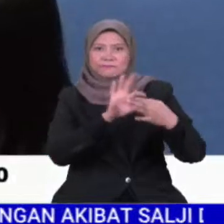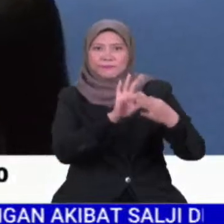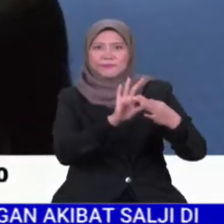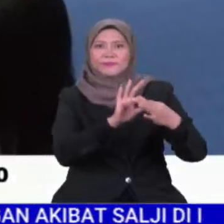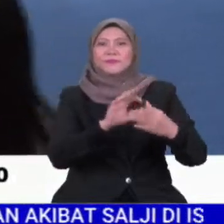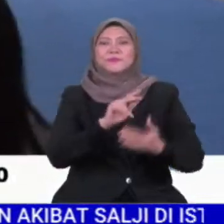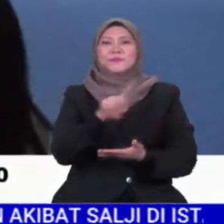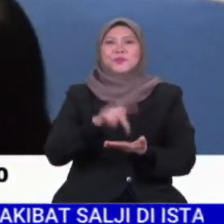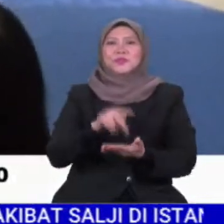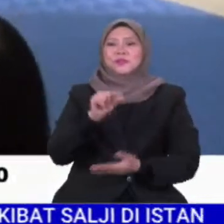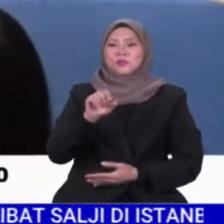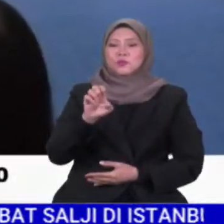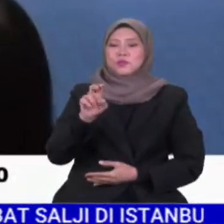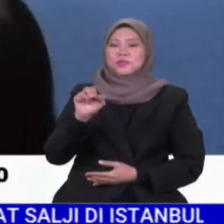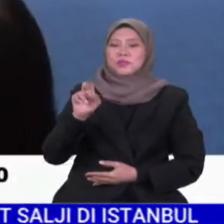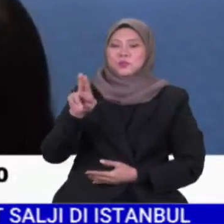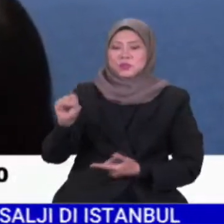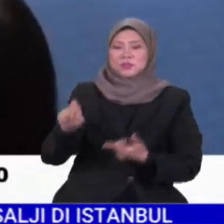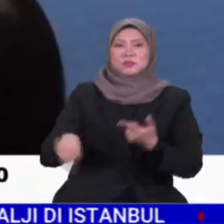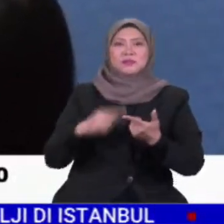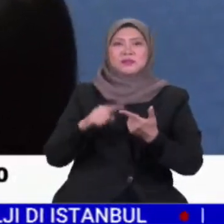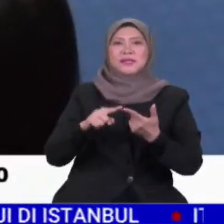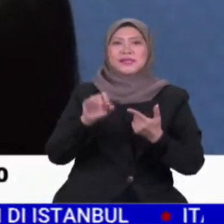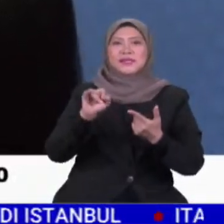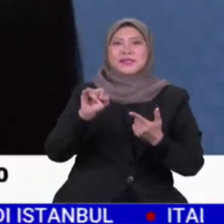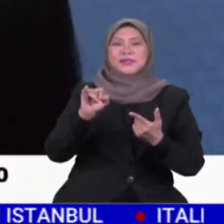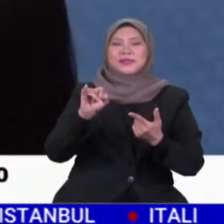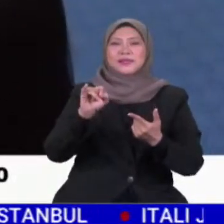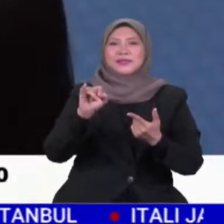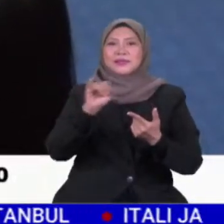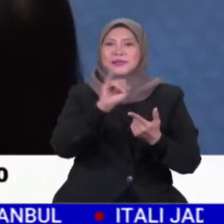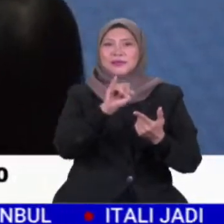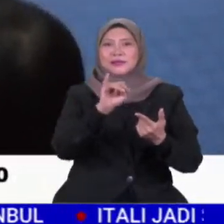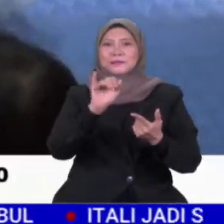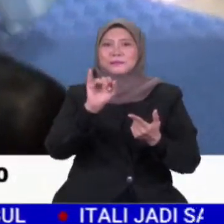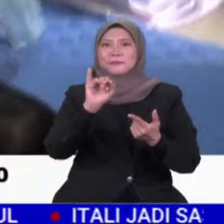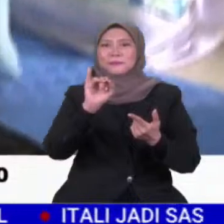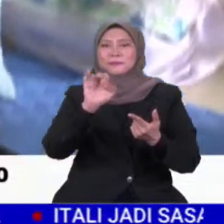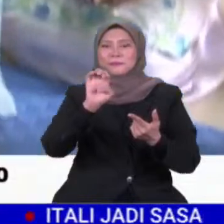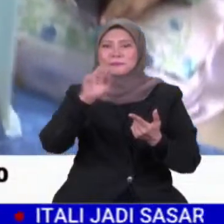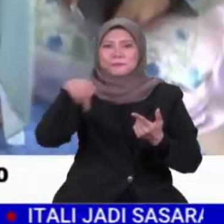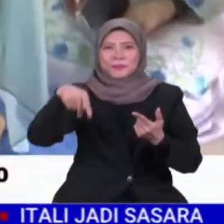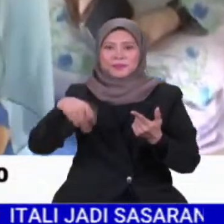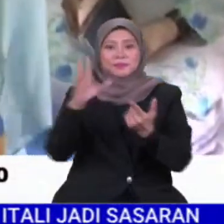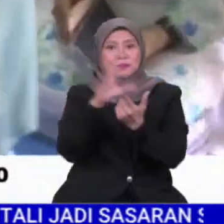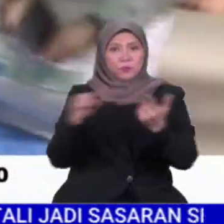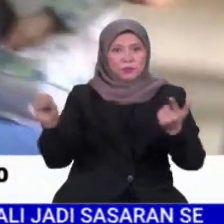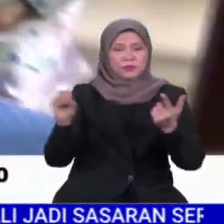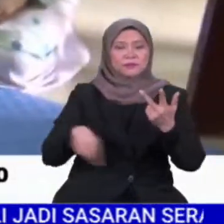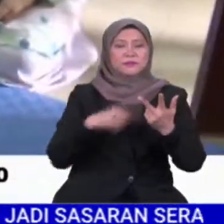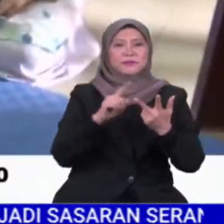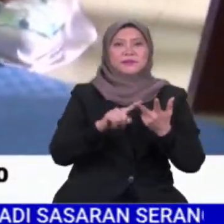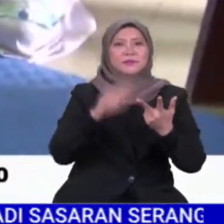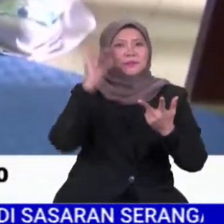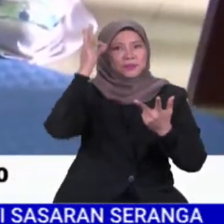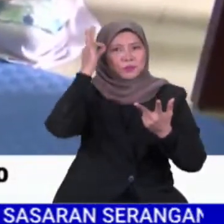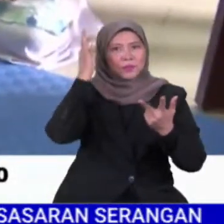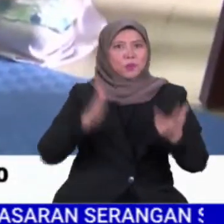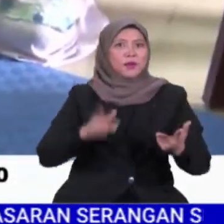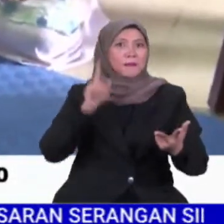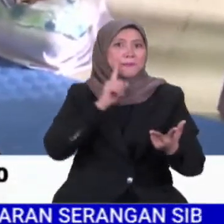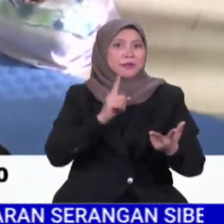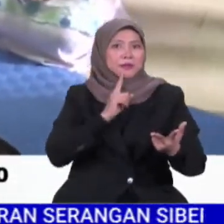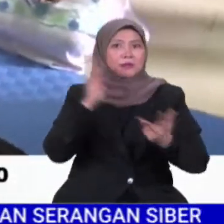Pusat Jenis Kurnia, Pusat Sehenti Intervensi Awal OSEIC Sarawak dan Persekutuan Orang